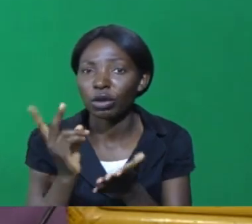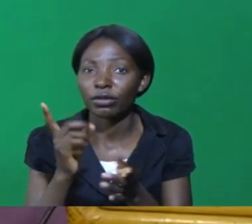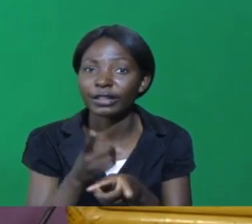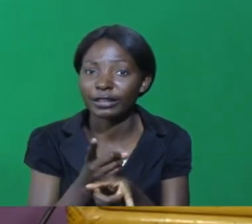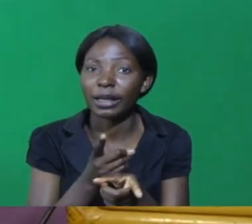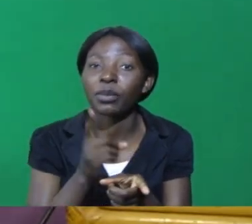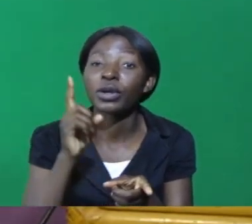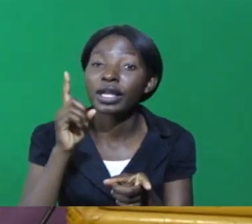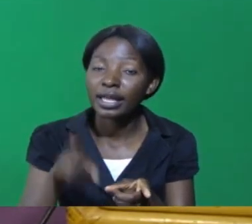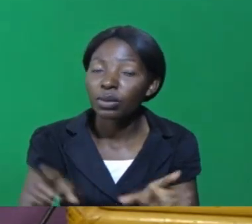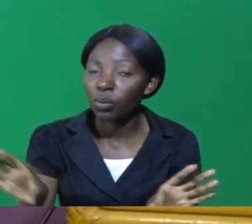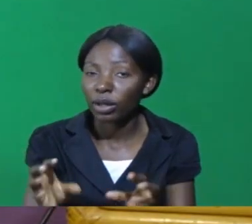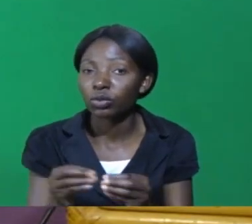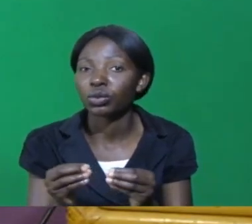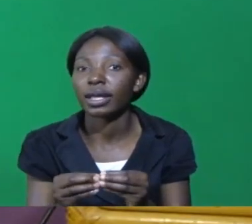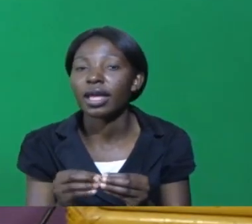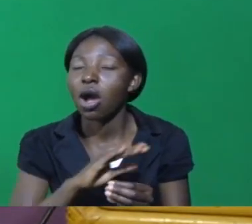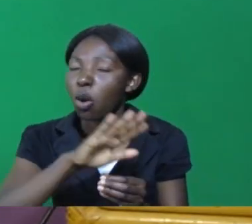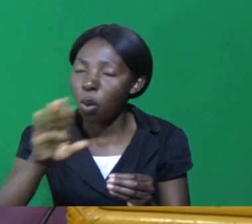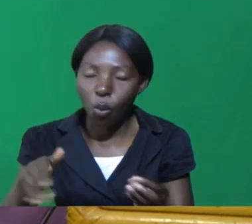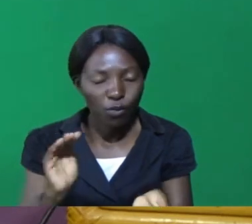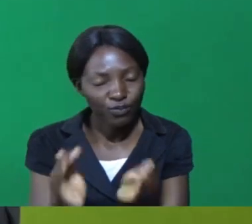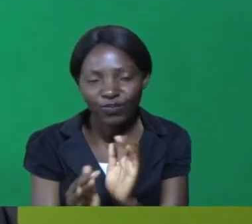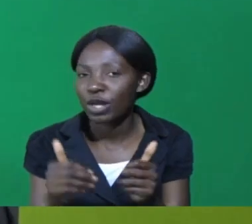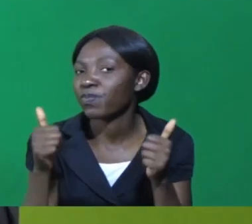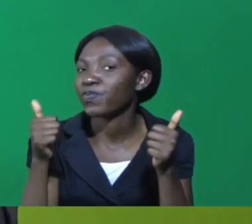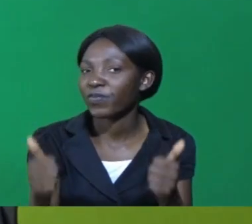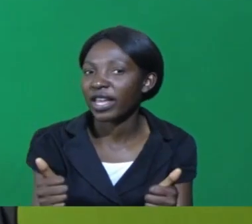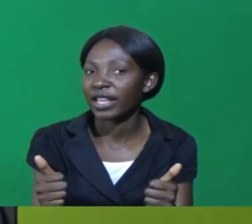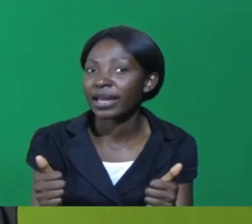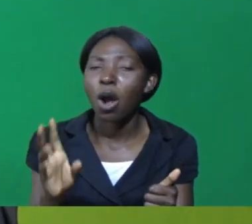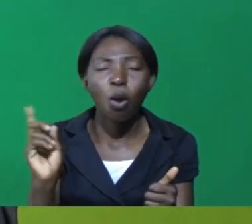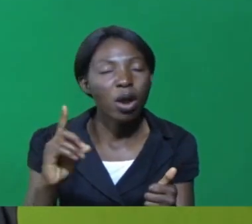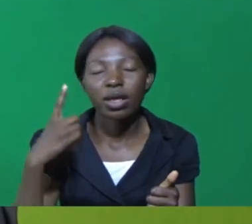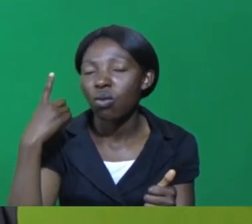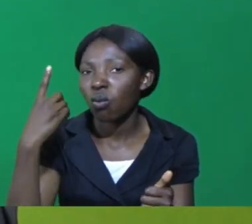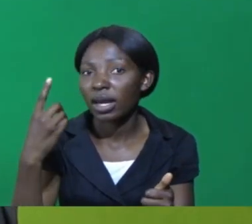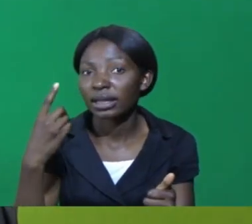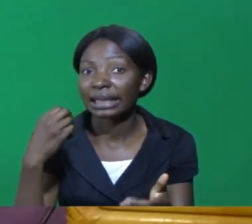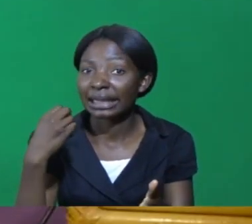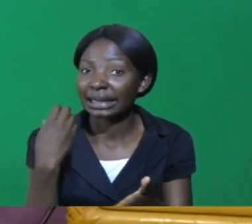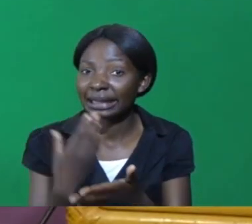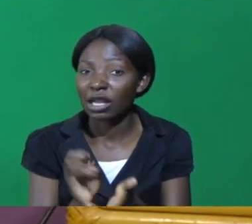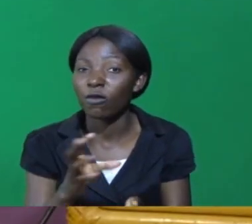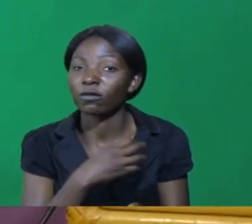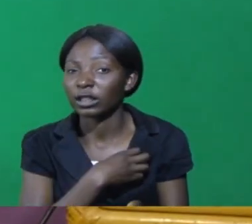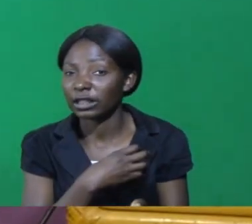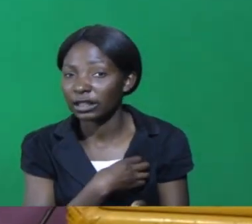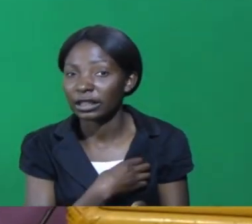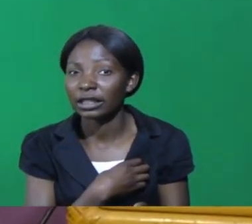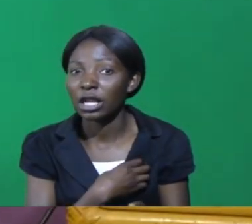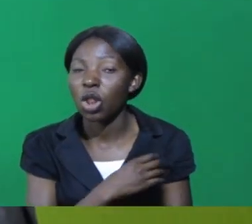vamakandipa vaya 12 vandaita navo basa, vese ndakavachengeta. 1 chete mwanakomana wokurashika ndiye